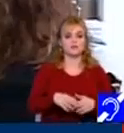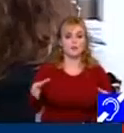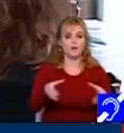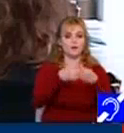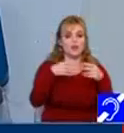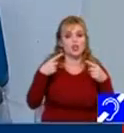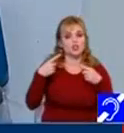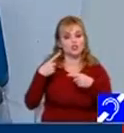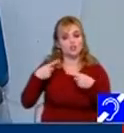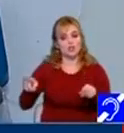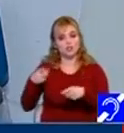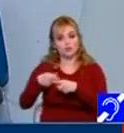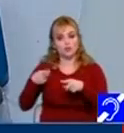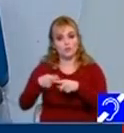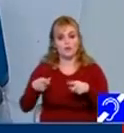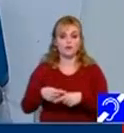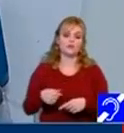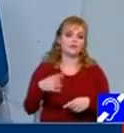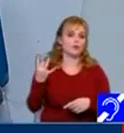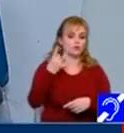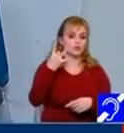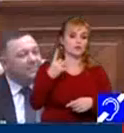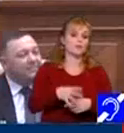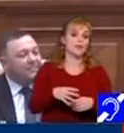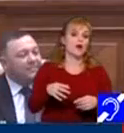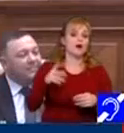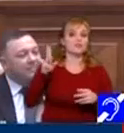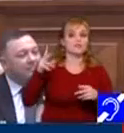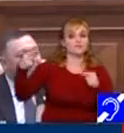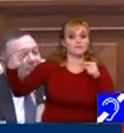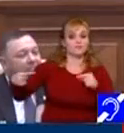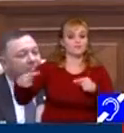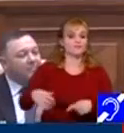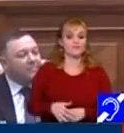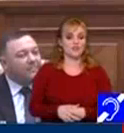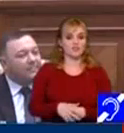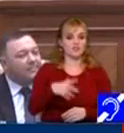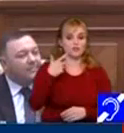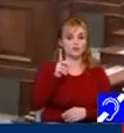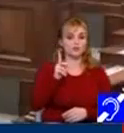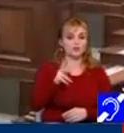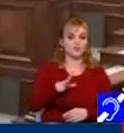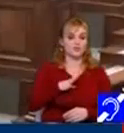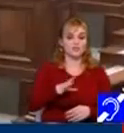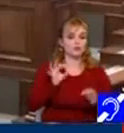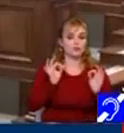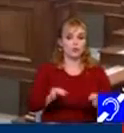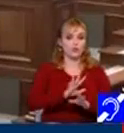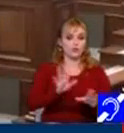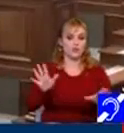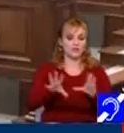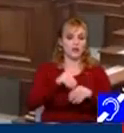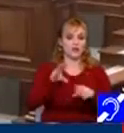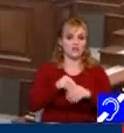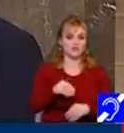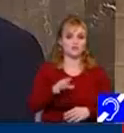cealaltă jumătate în baza circumscripțiilor uninominale. Opoziția își exprimă scepticismul când e vorba de corectitudinea